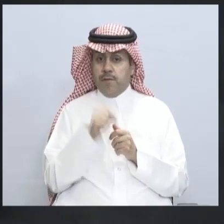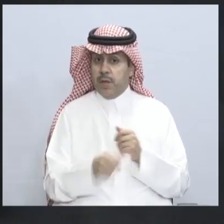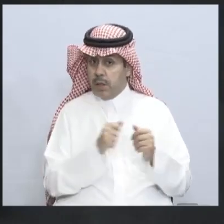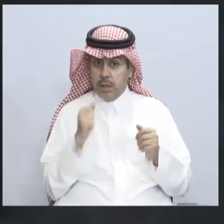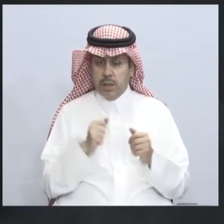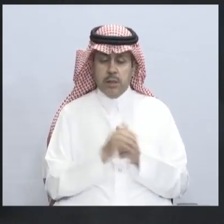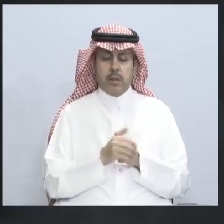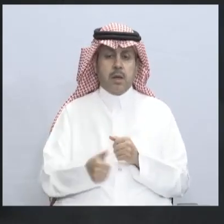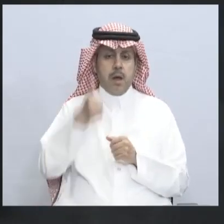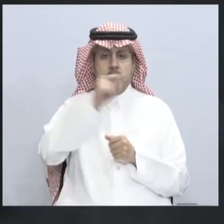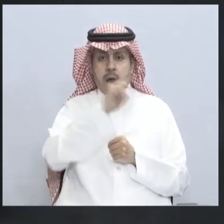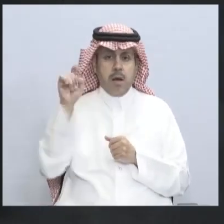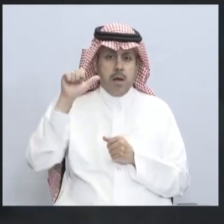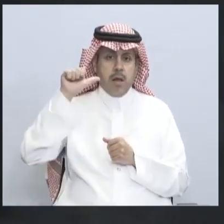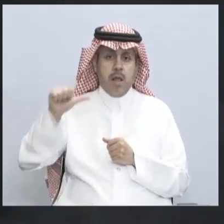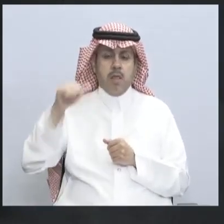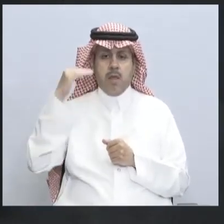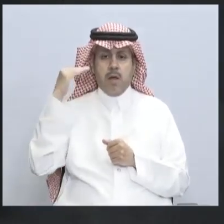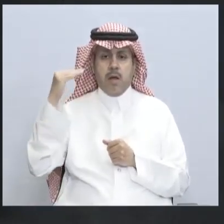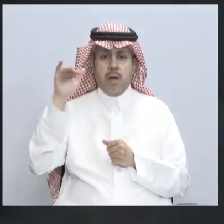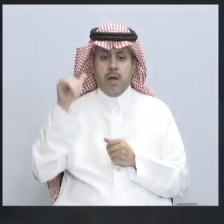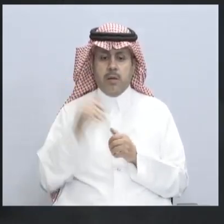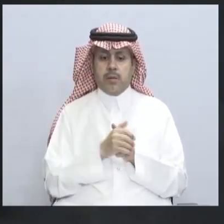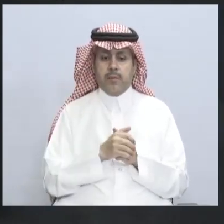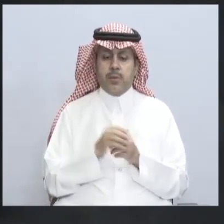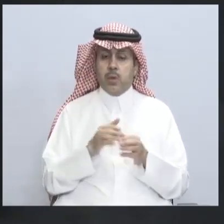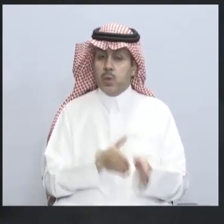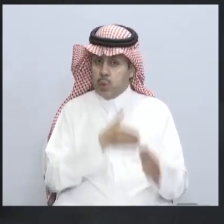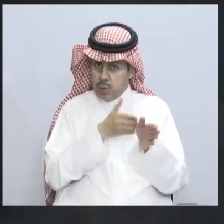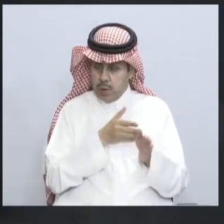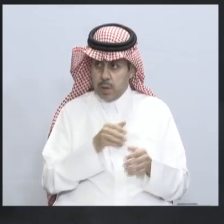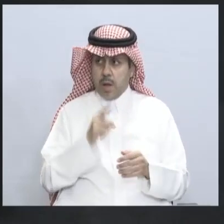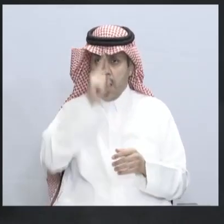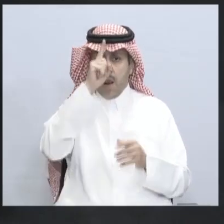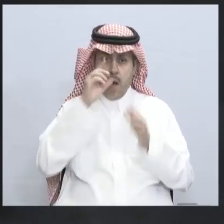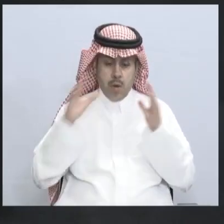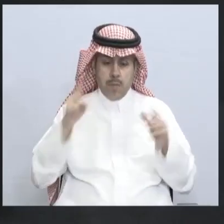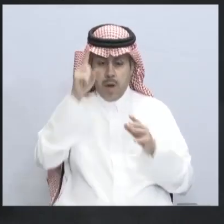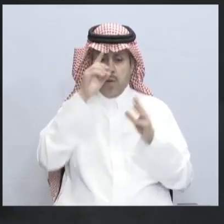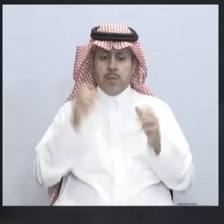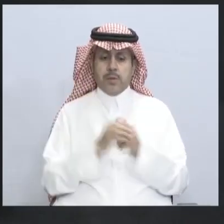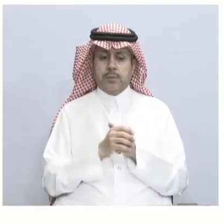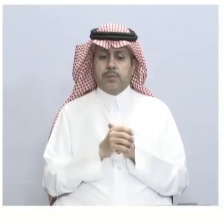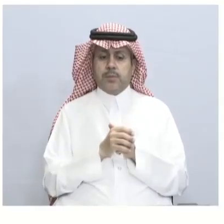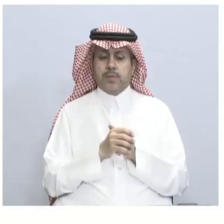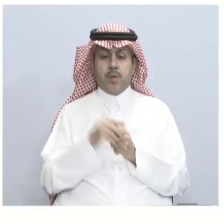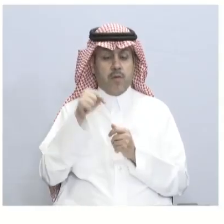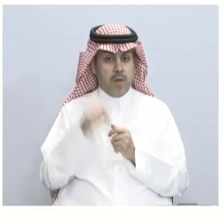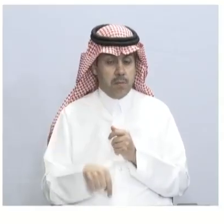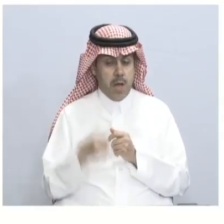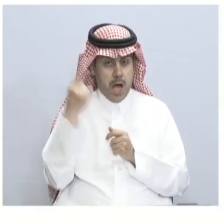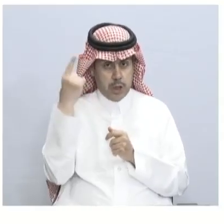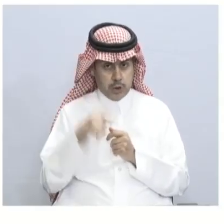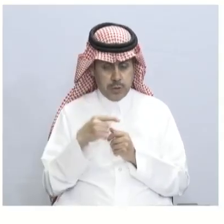عيد الاضحى فانه يسن التكبير في عيد الاضحى وفي ايام عشر